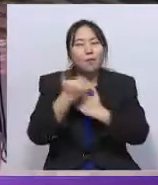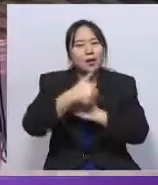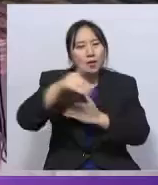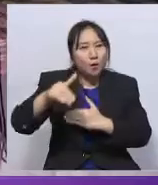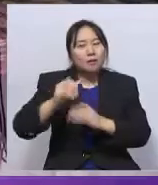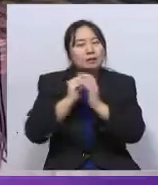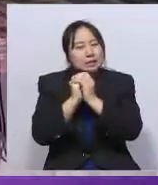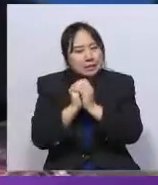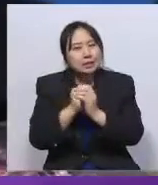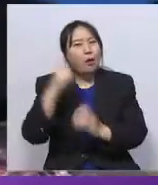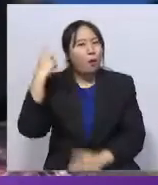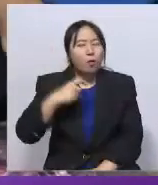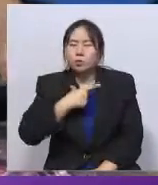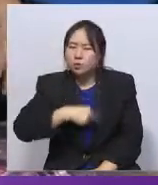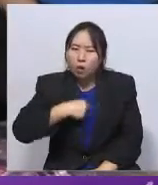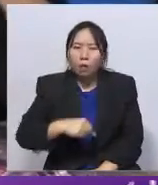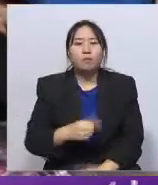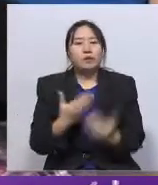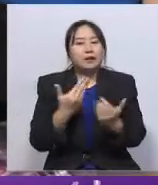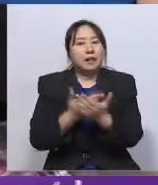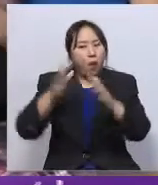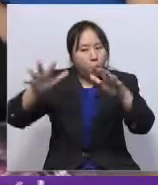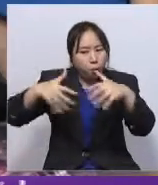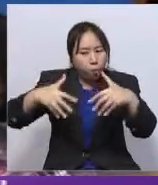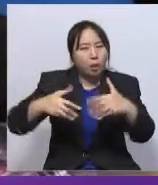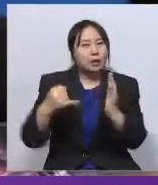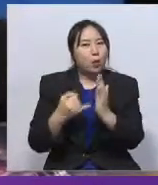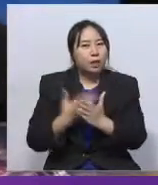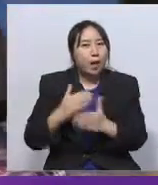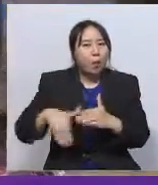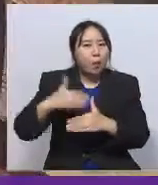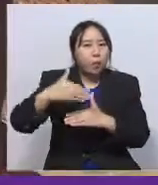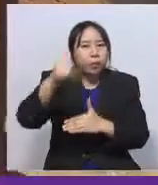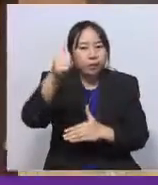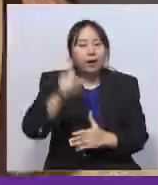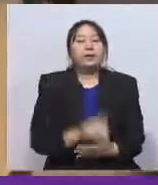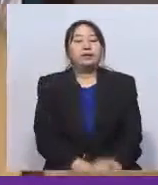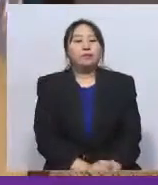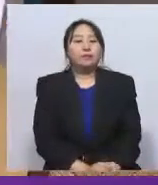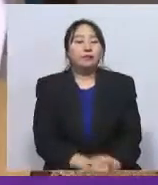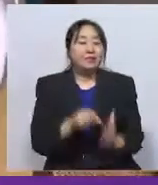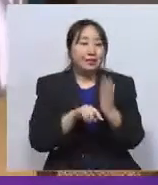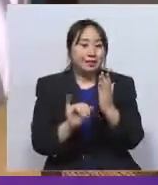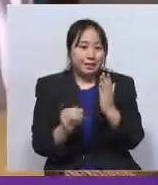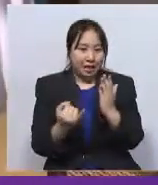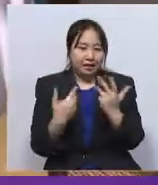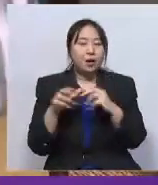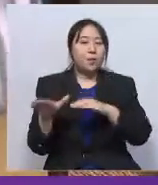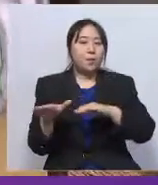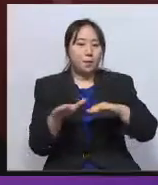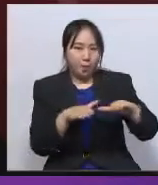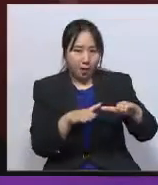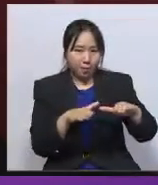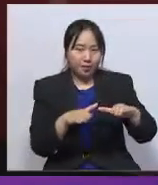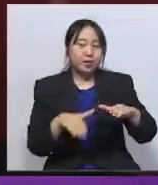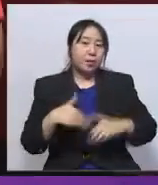ภคชาวจีนและฮ่องกงจนสามารถสร้างรายได้ให้กับจังหวัดอย่างก้าวกระโดดจันทบุรีจึงมีความพร้อมที่จะก้